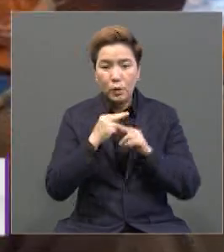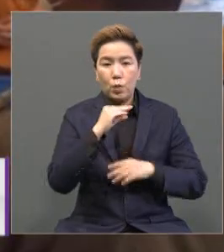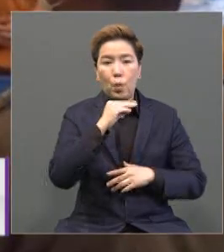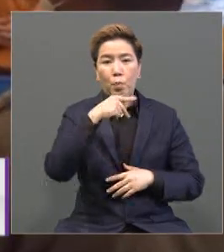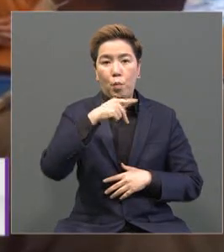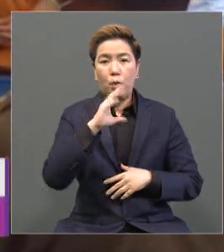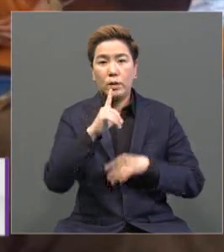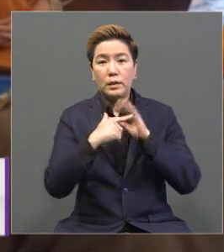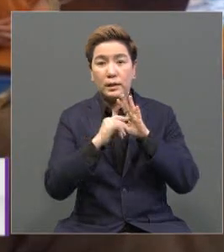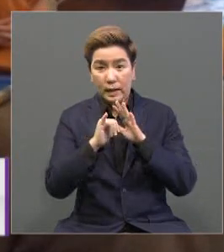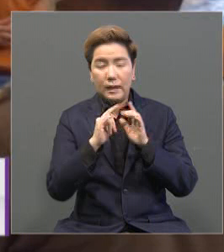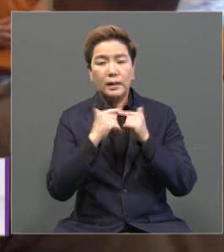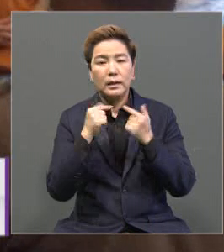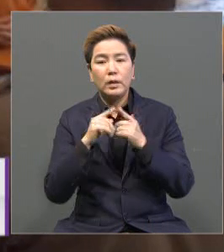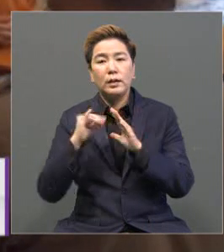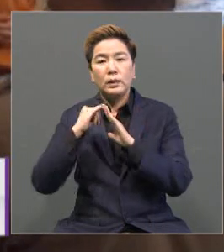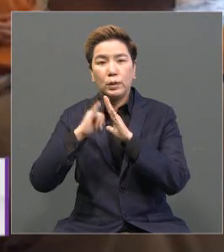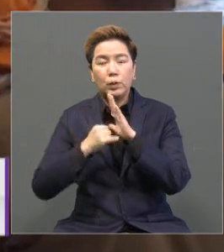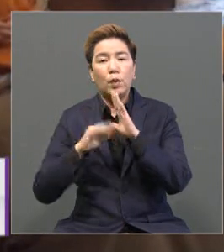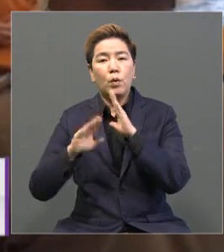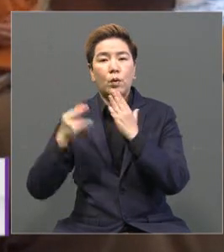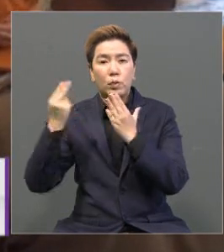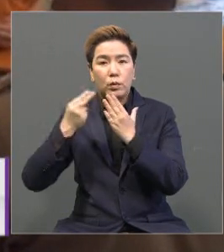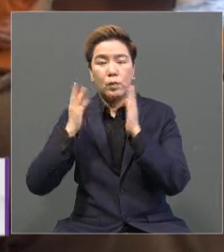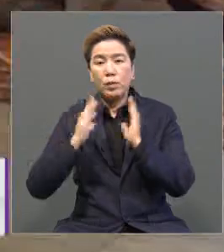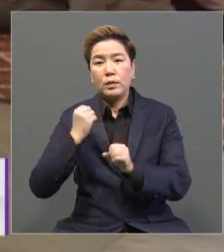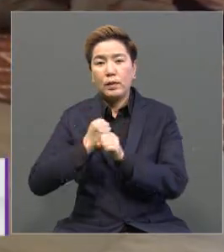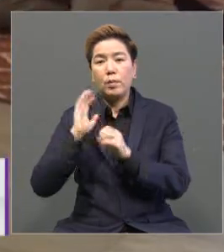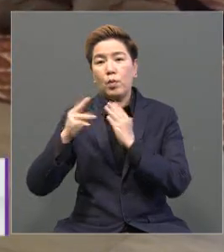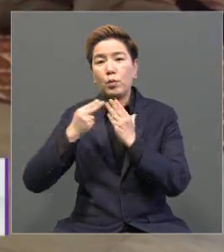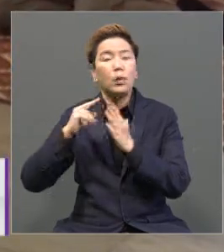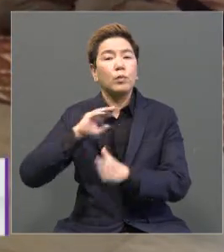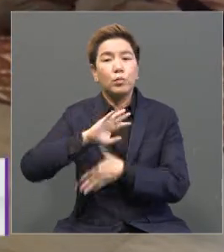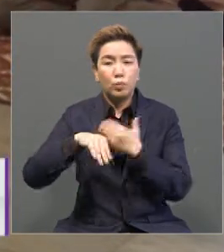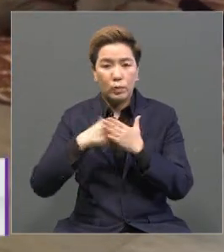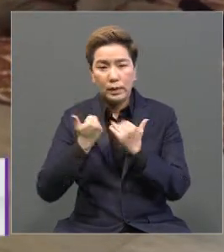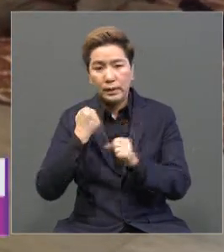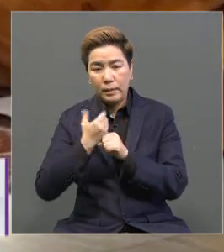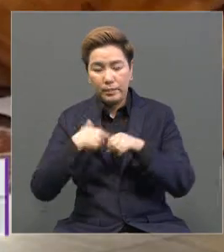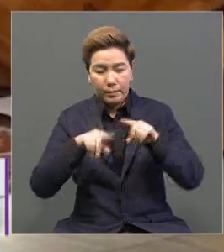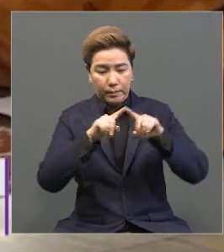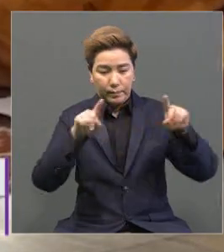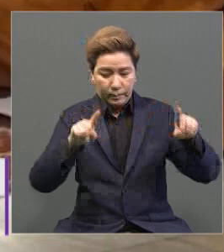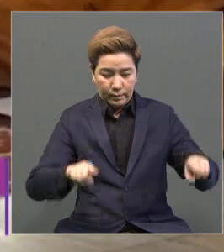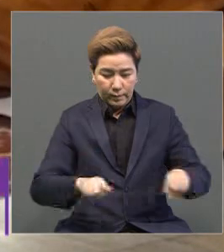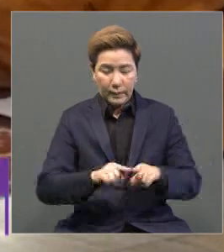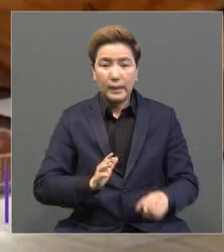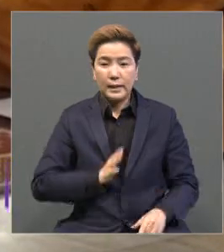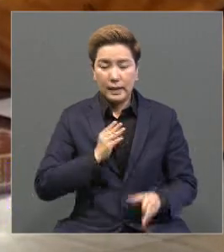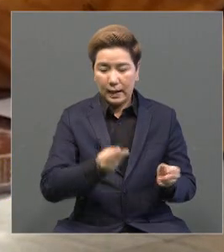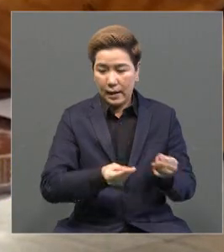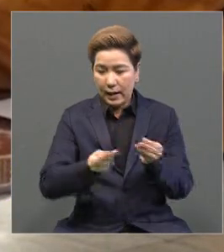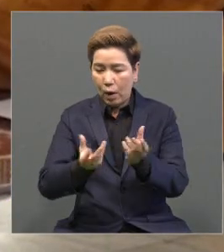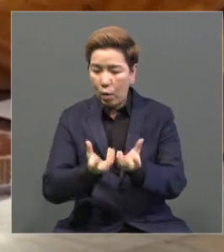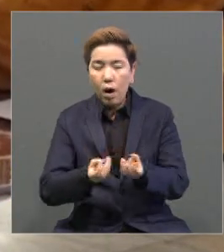พระอารามหลวงพร้อมกันนี้ทางผู้ว่าราชการจังหวัดหนองคายและเจ้าคณะจังหวัดหนองคายยังได้มอบประกาศเกียรติบัตรและวัตถุ